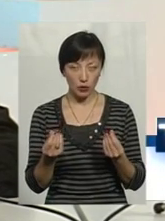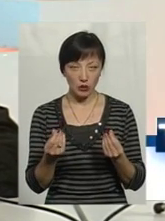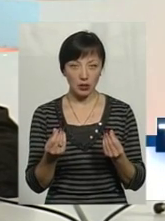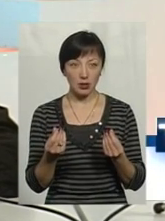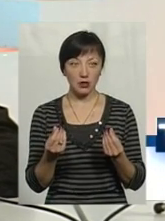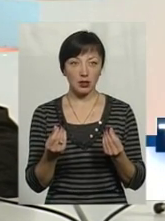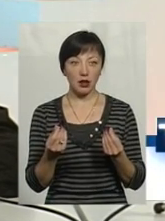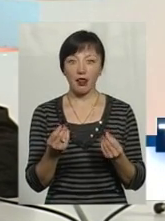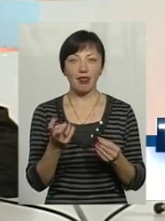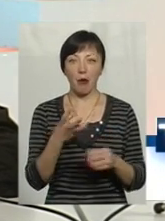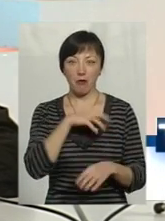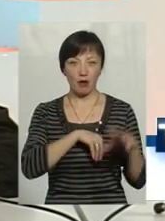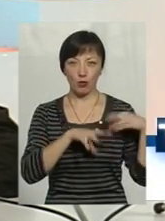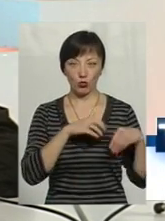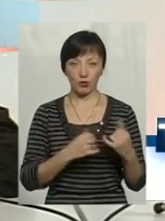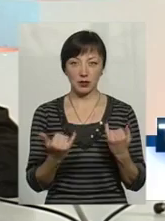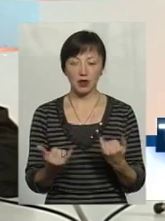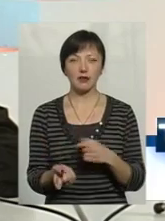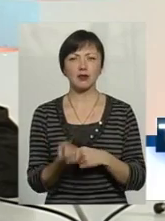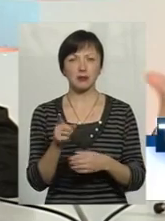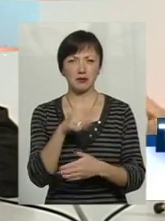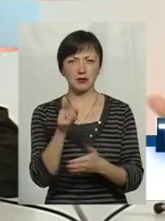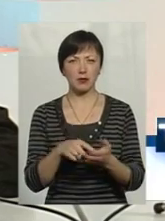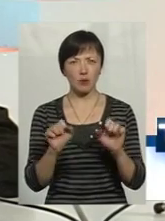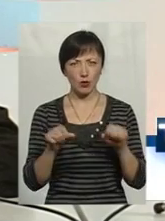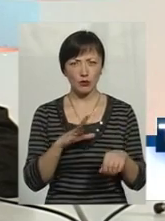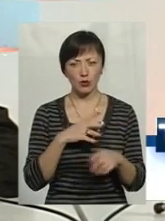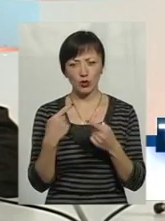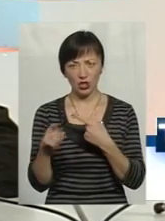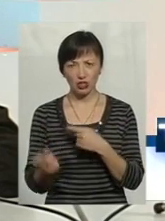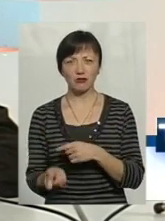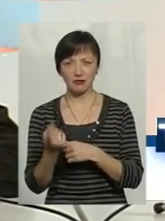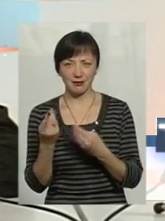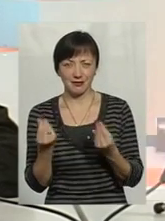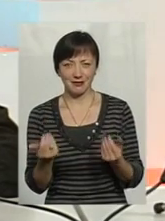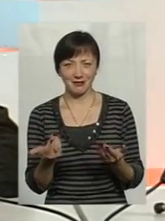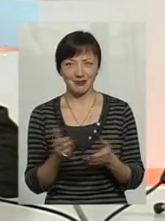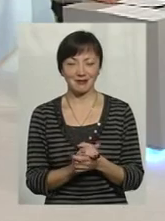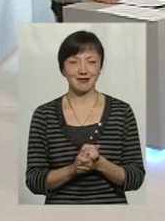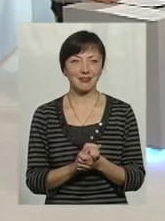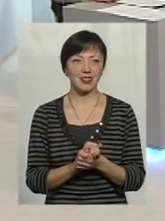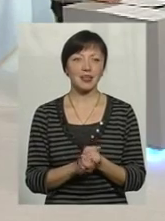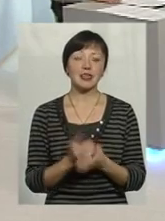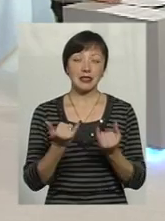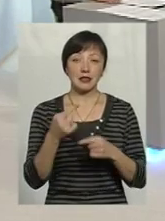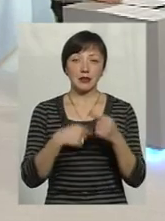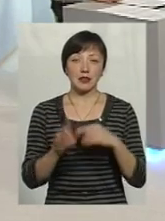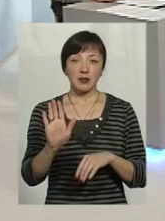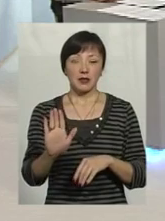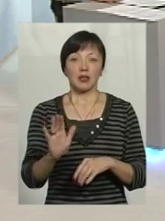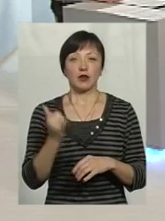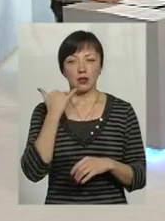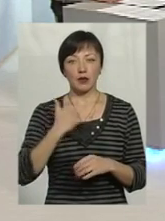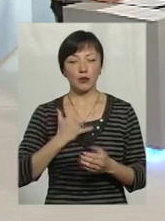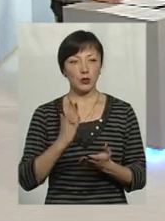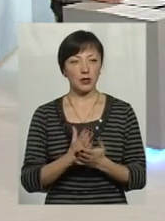є неприбутковим в даний момент, то виникає питання, може було якесь інше джерело? До цієї інформації ми зараз ще повернемося, а в